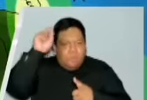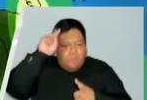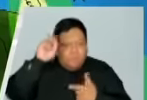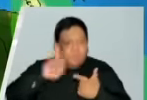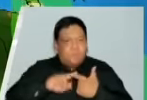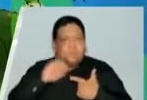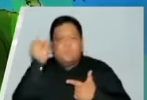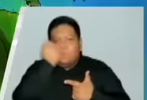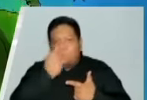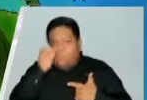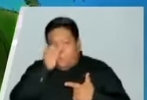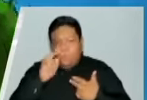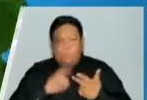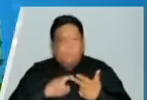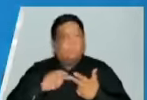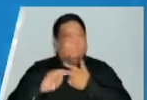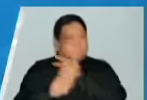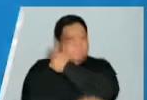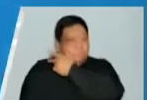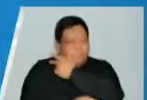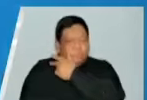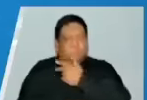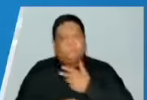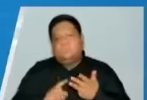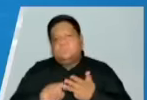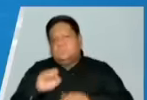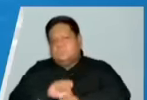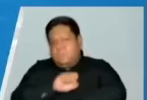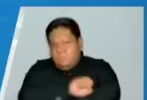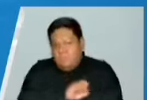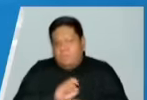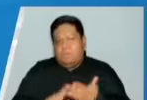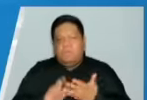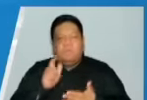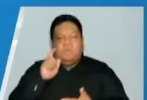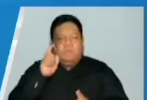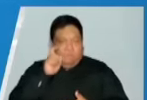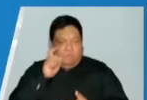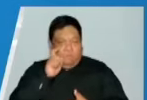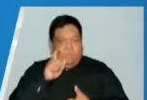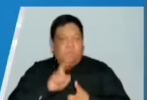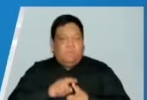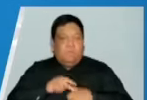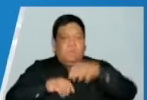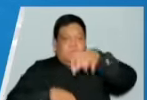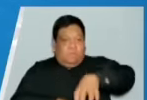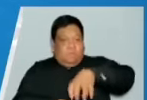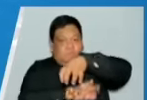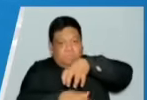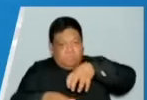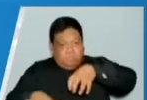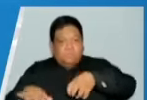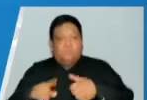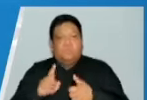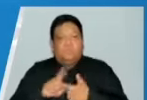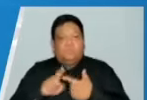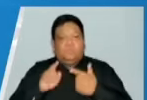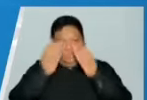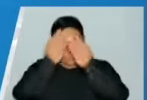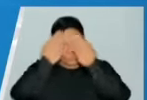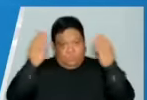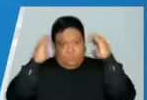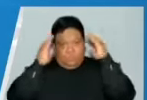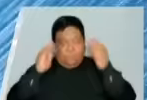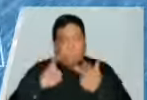Leyte Provinces. May mga pag-ulan din sa Misamis Occidental, Sulu Archipelago, Caraga at Northern Mindanao. Sabi